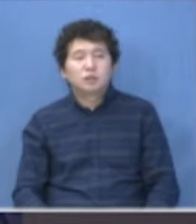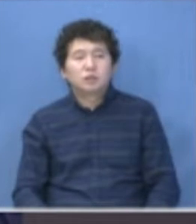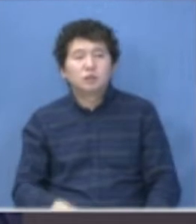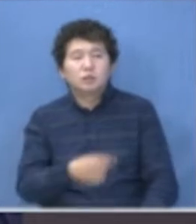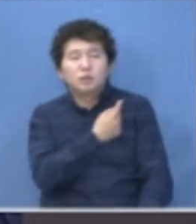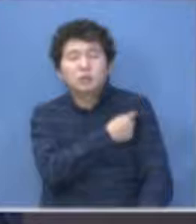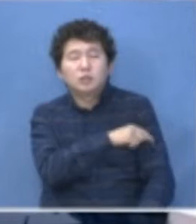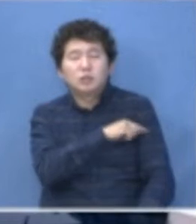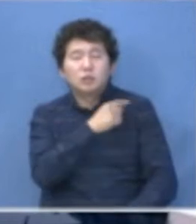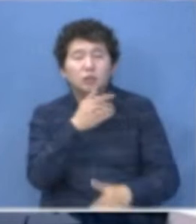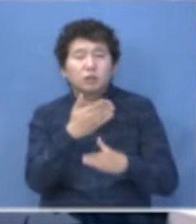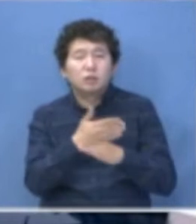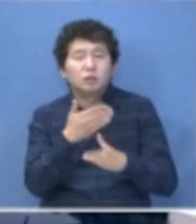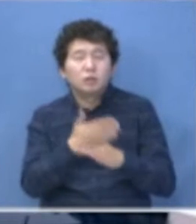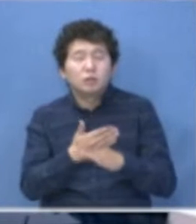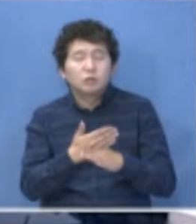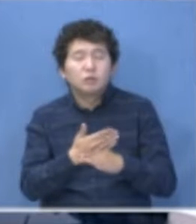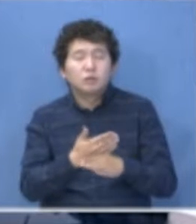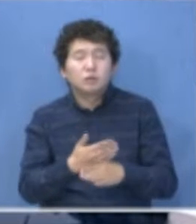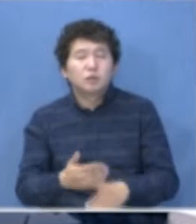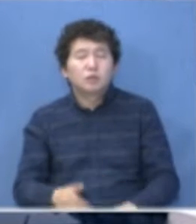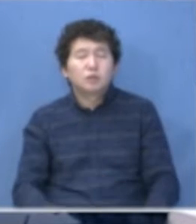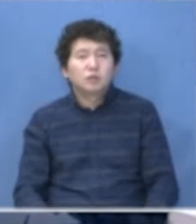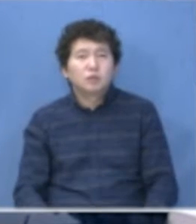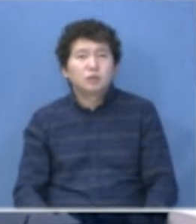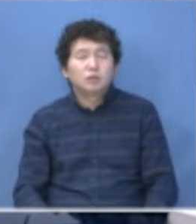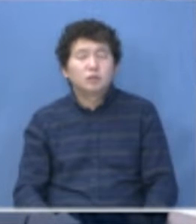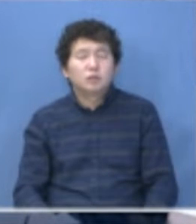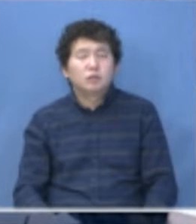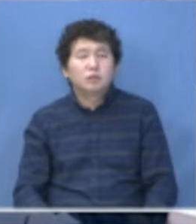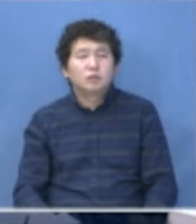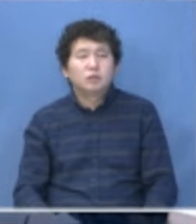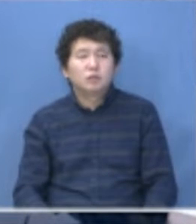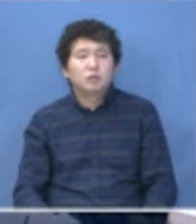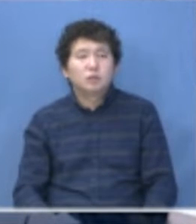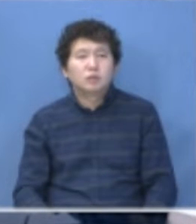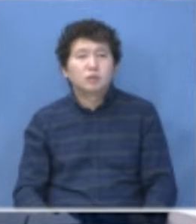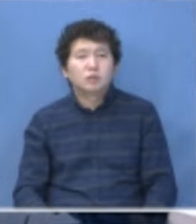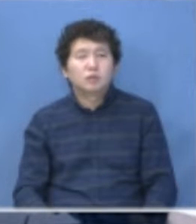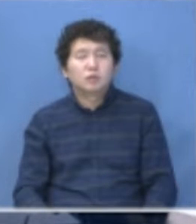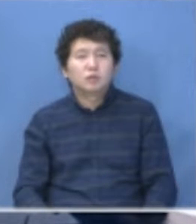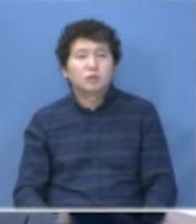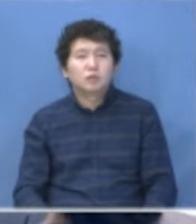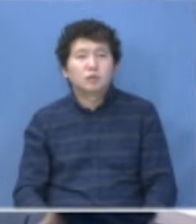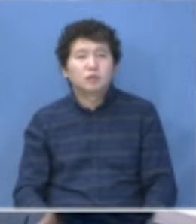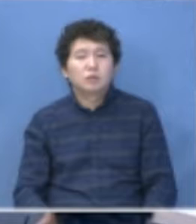помощи, уровень менеджмента внутри самих клиник, правильная маршрутизация пациентов.